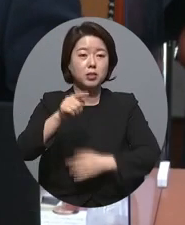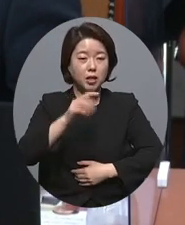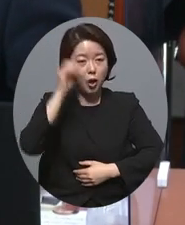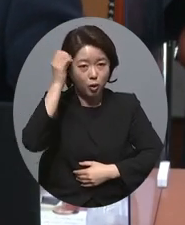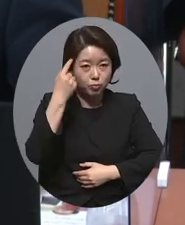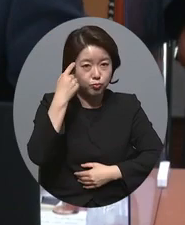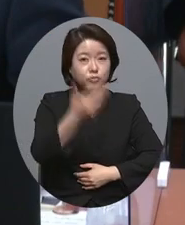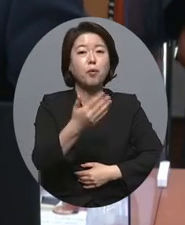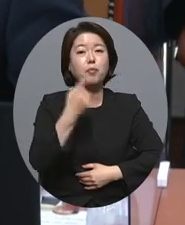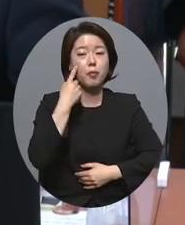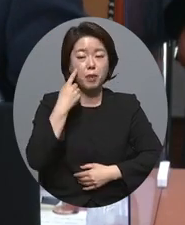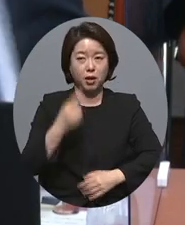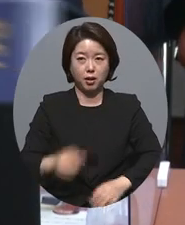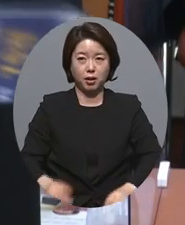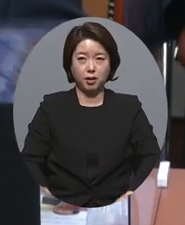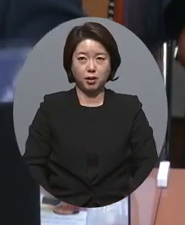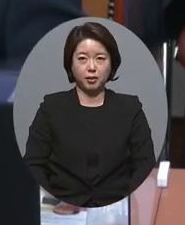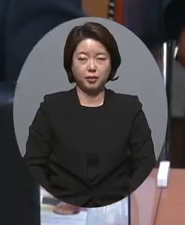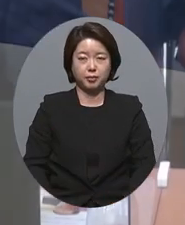자,